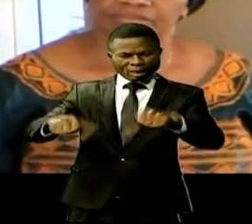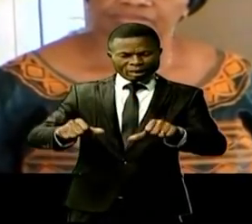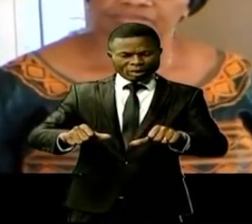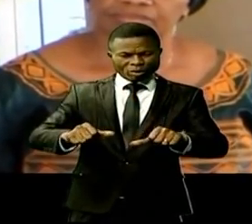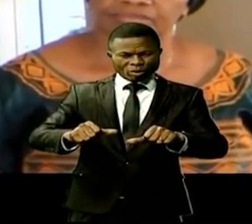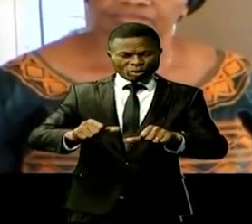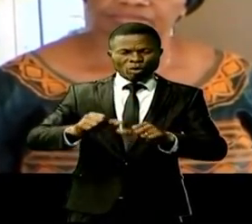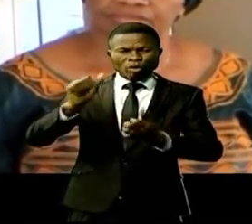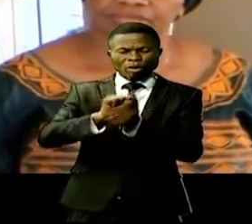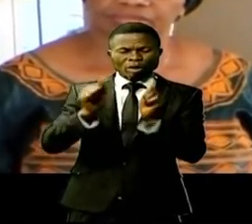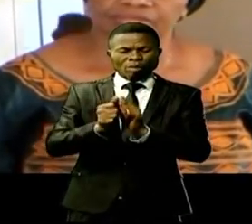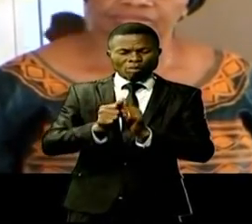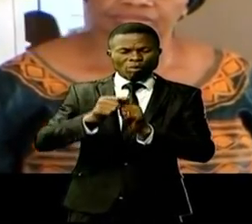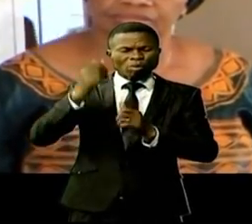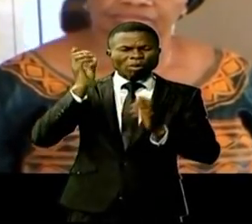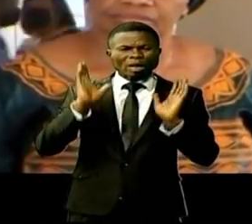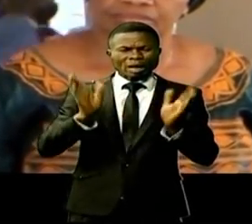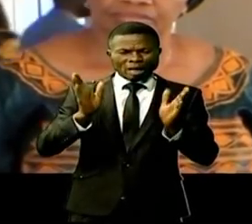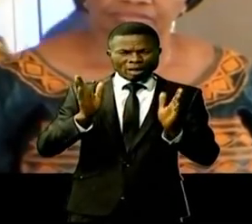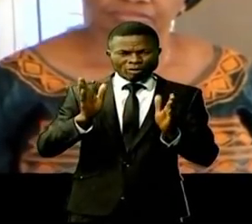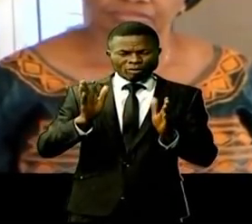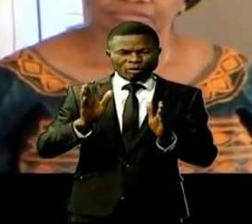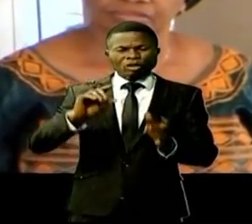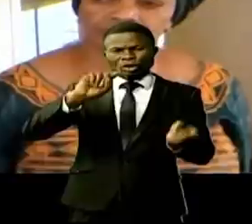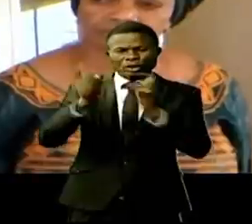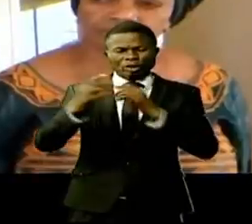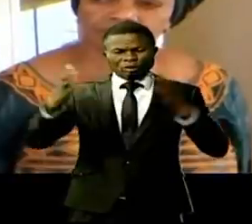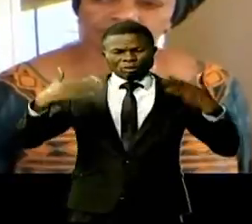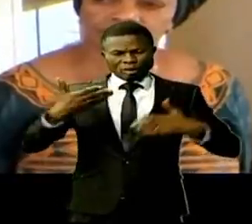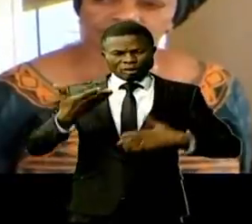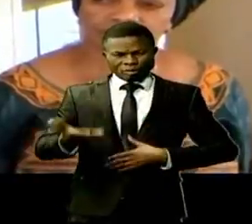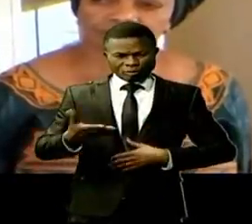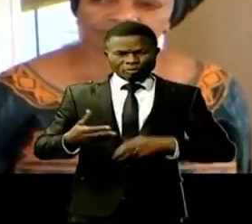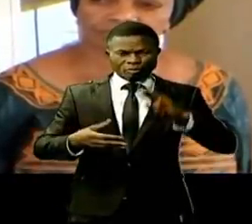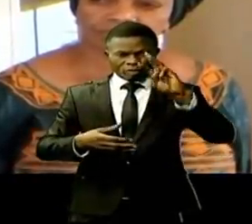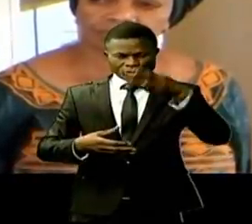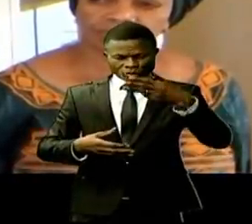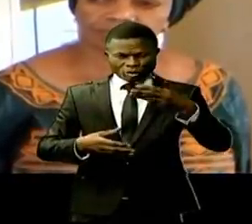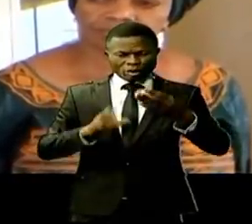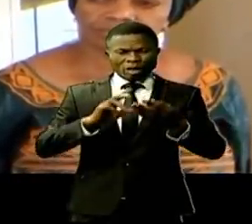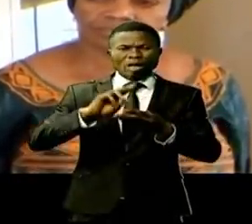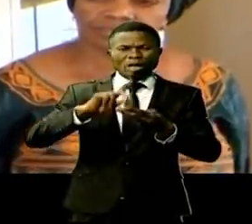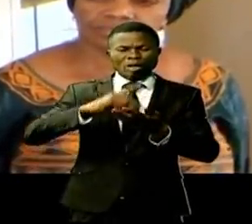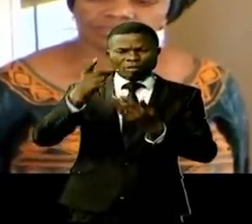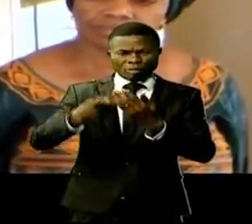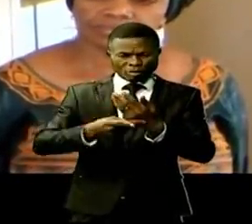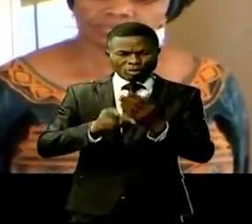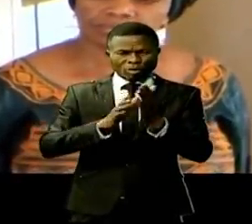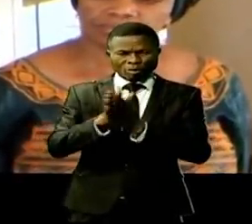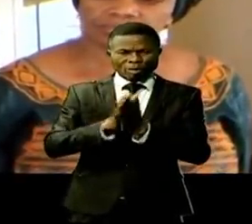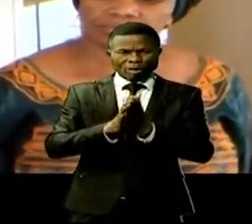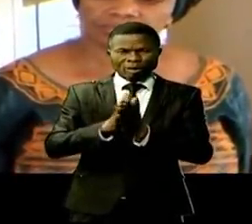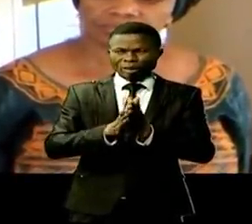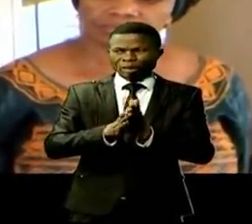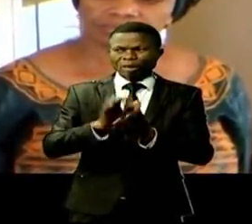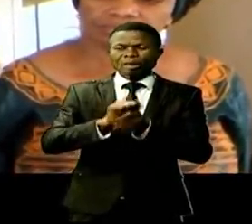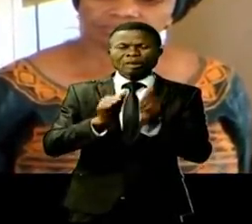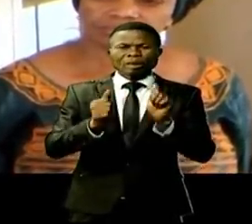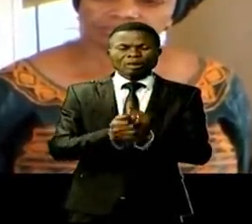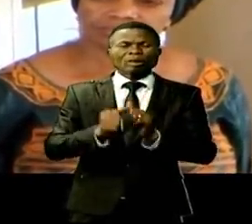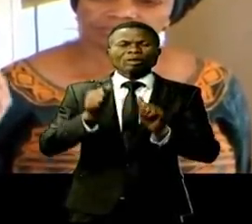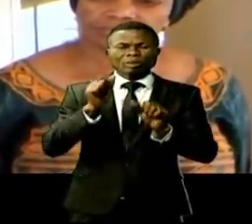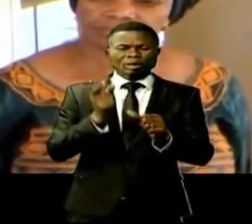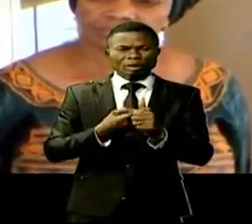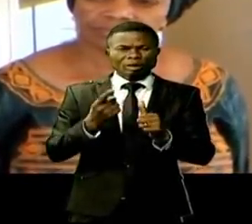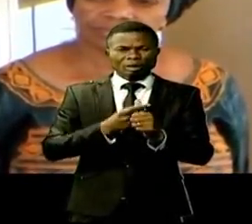dus aux événements extrêmes causés par le changement climatique. Le troisième axe d'intervention concerne la problématique